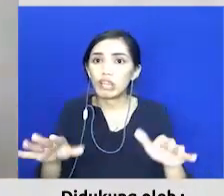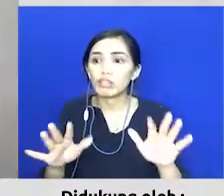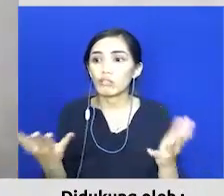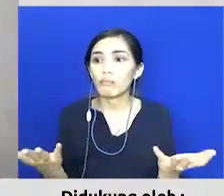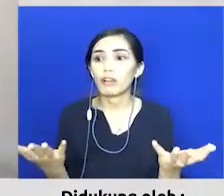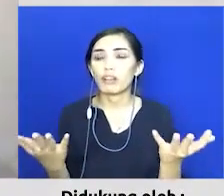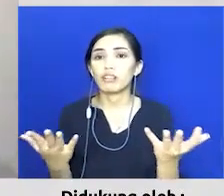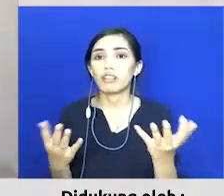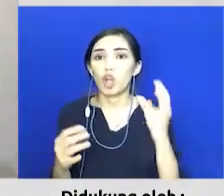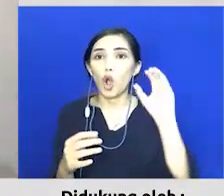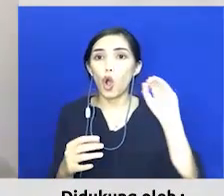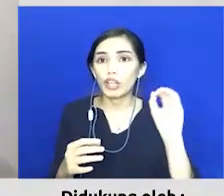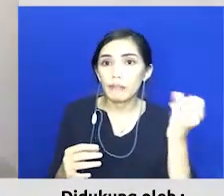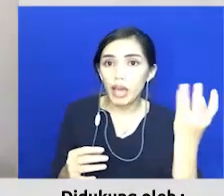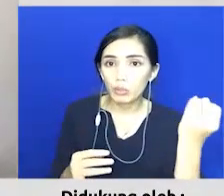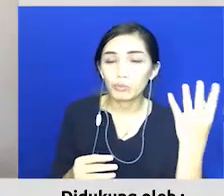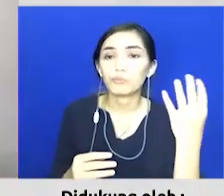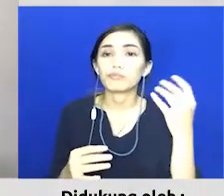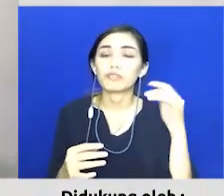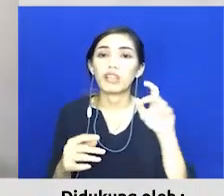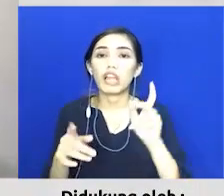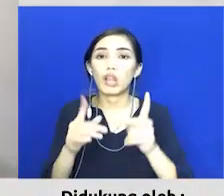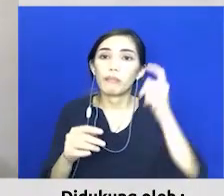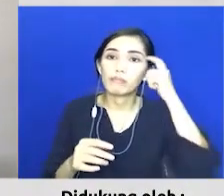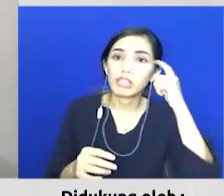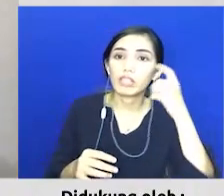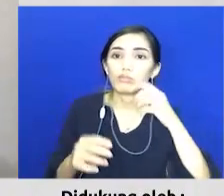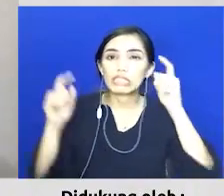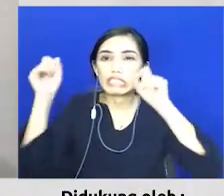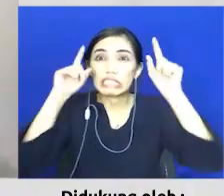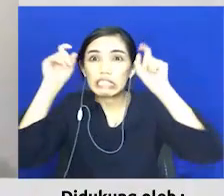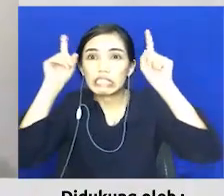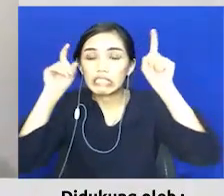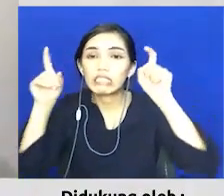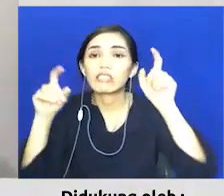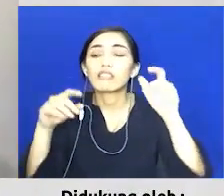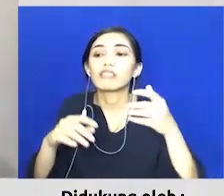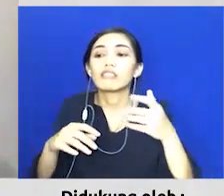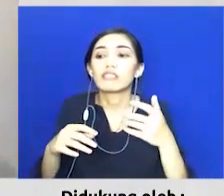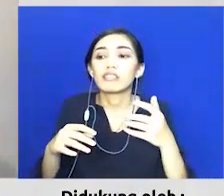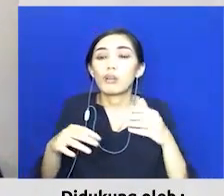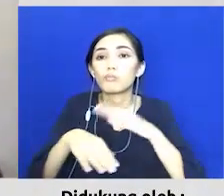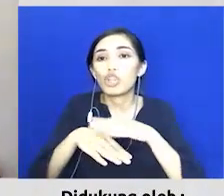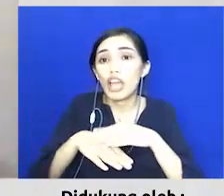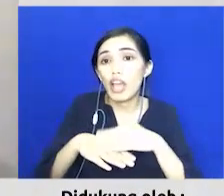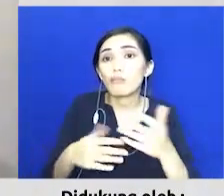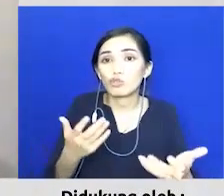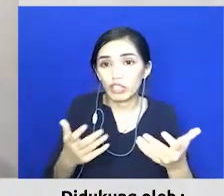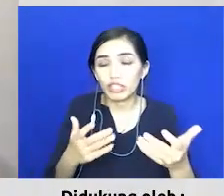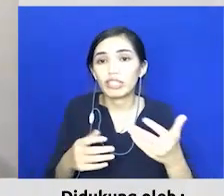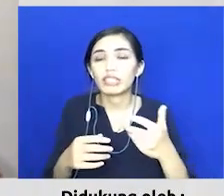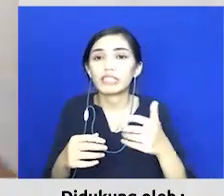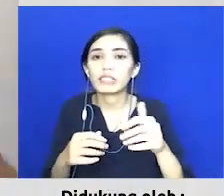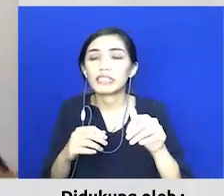budaya mungkin kalau dibilang kebiasaan mempertanyakan itu lewat seni, lewat film terutama di sini, itu tereduksi